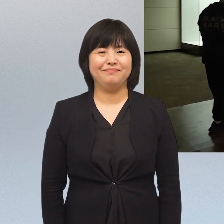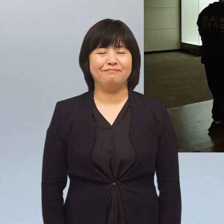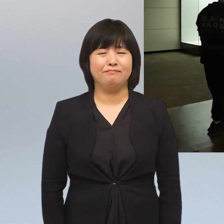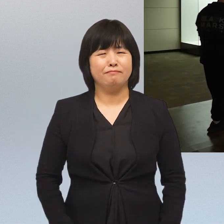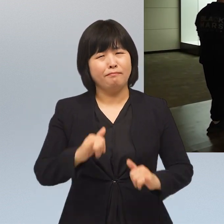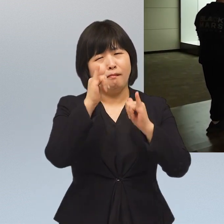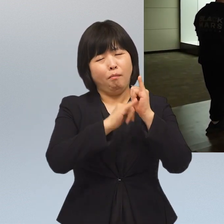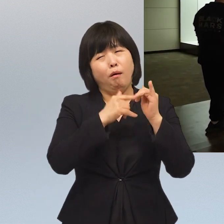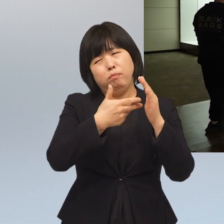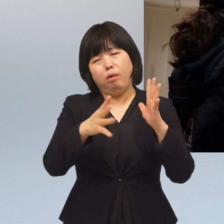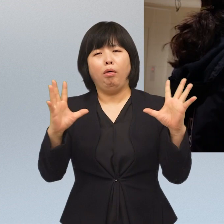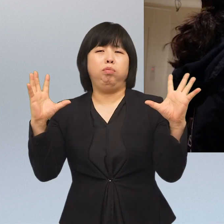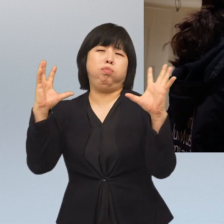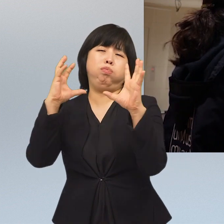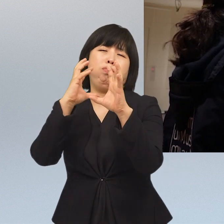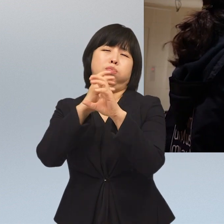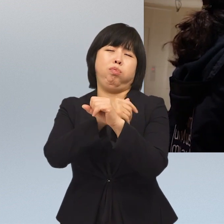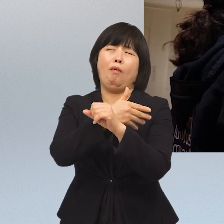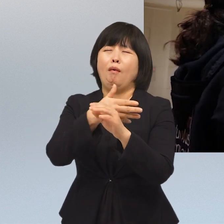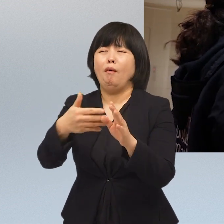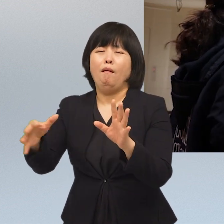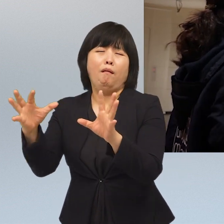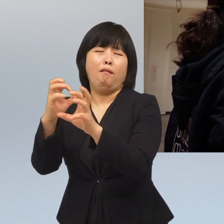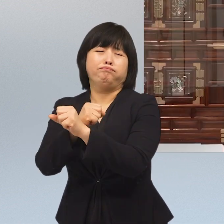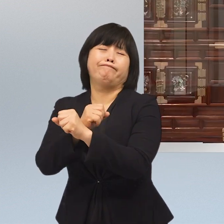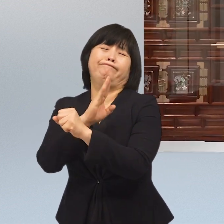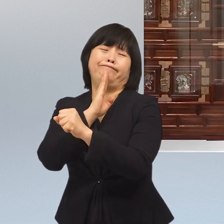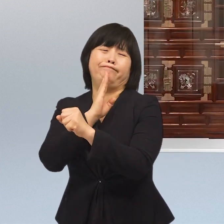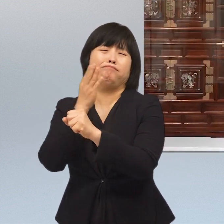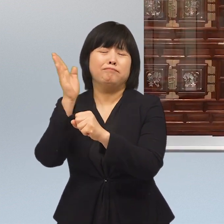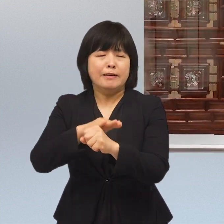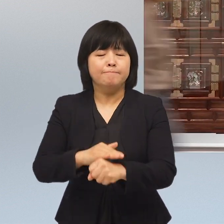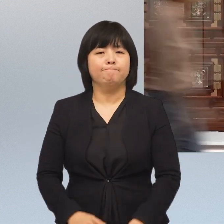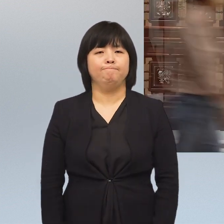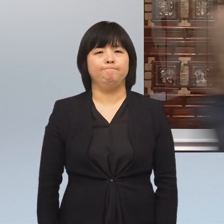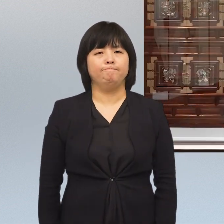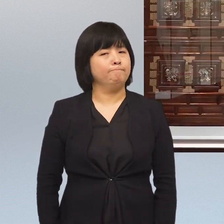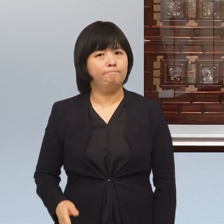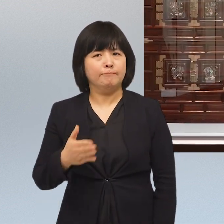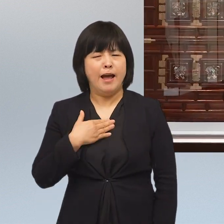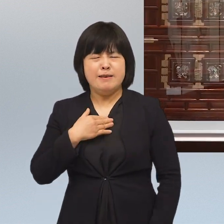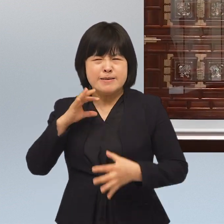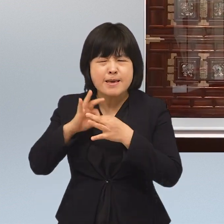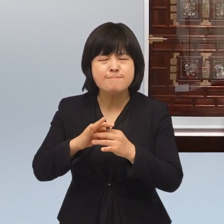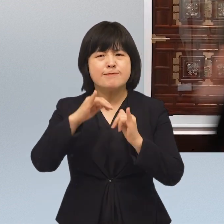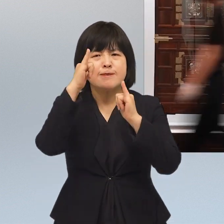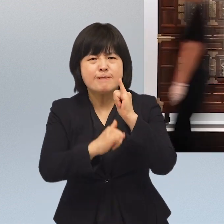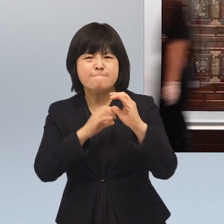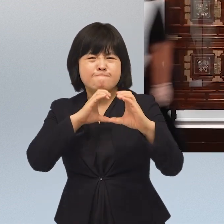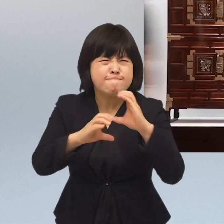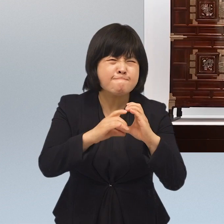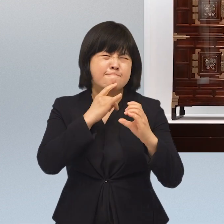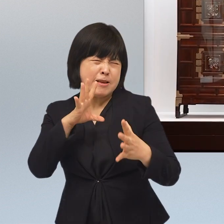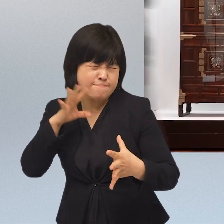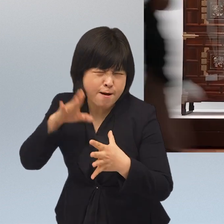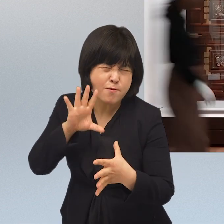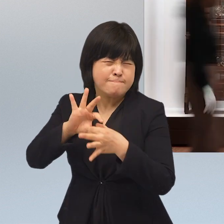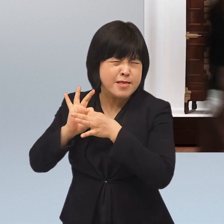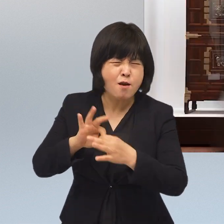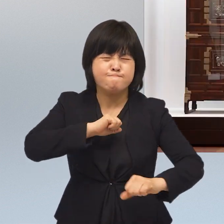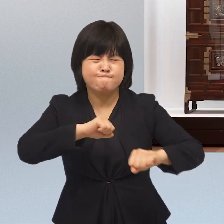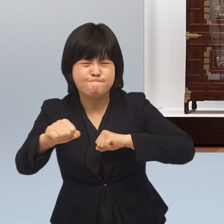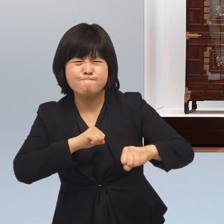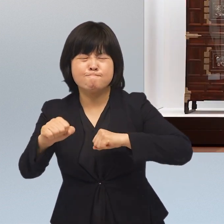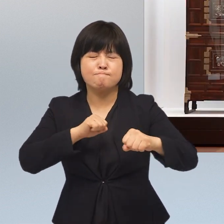그러나 우리는 끊임없이 역사와 소통하며 우리가 나아가야 할 미래를 찾는다. 그곳에 세상을 이끌어갈